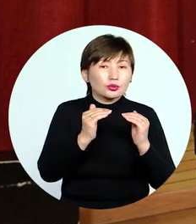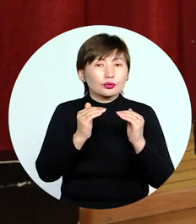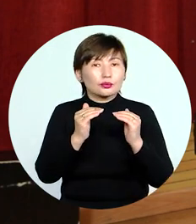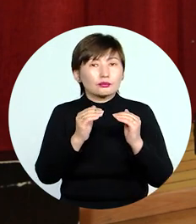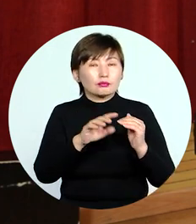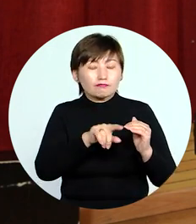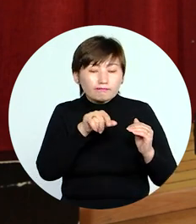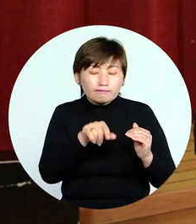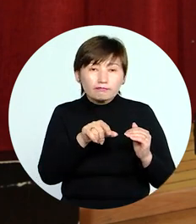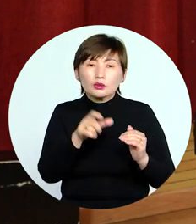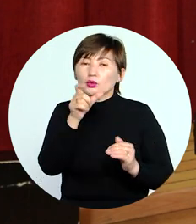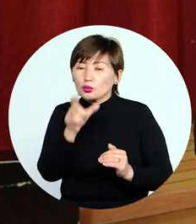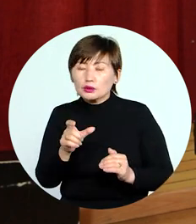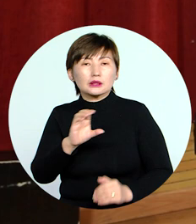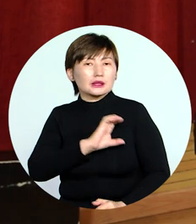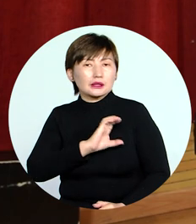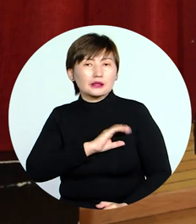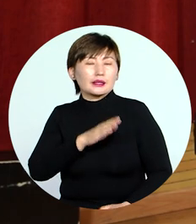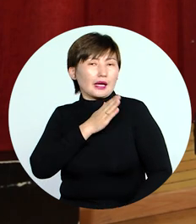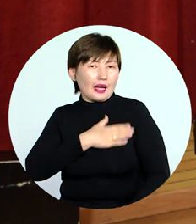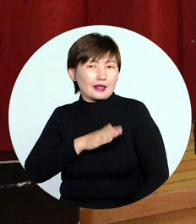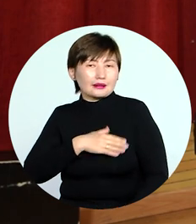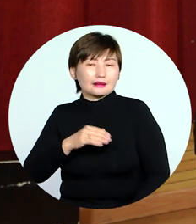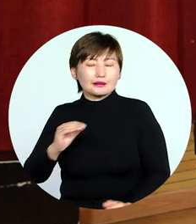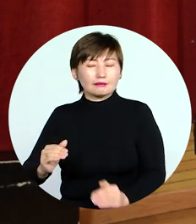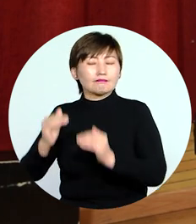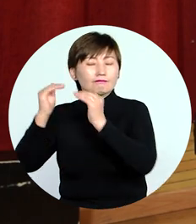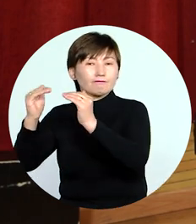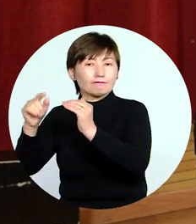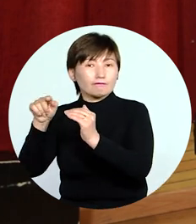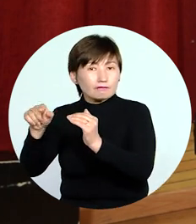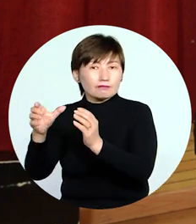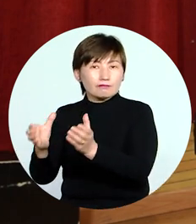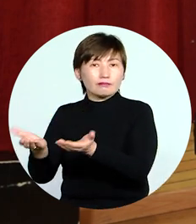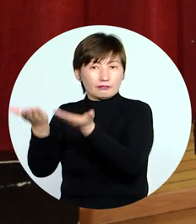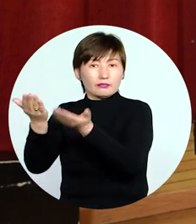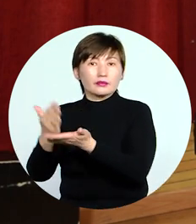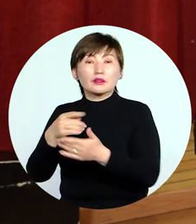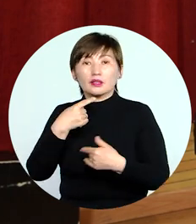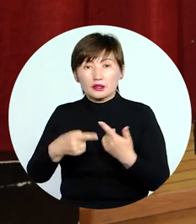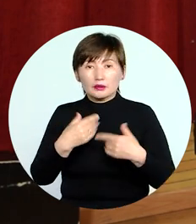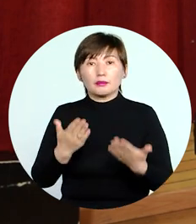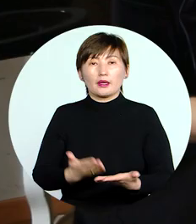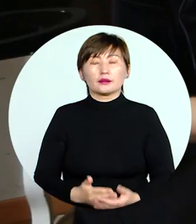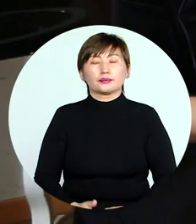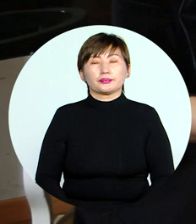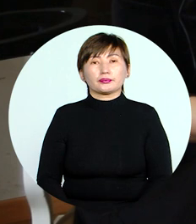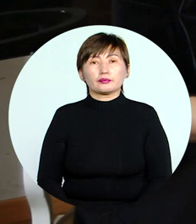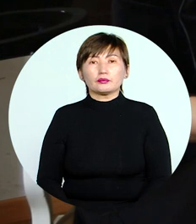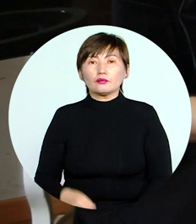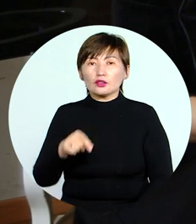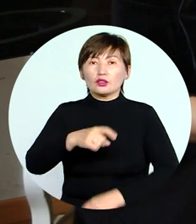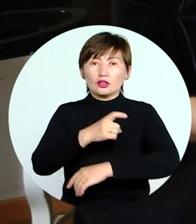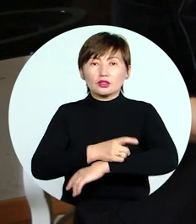сая гэмээн хүн сэтгэлтэй хүнийг хайрладаг ийм хүмүүн төлөвшиж бий болно гэж бодож байна.